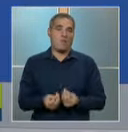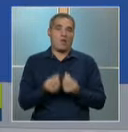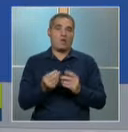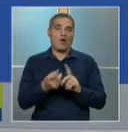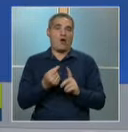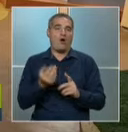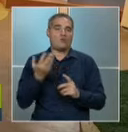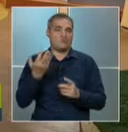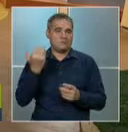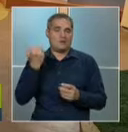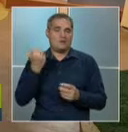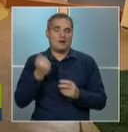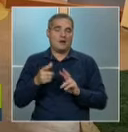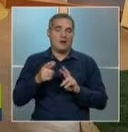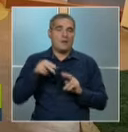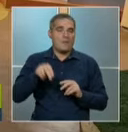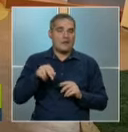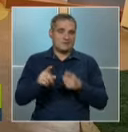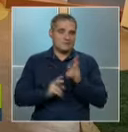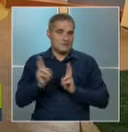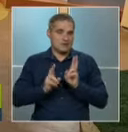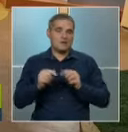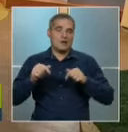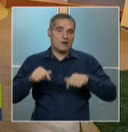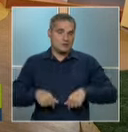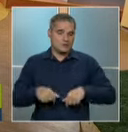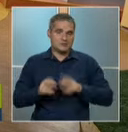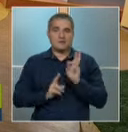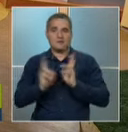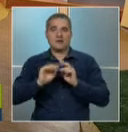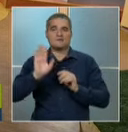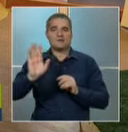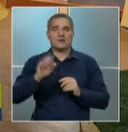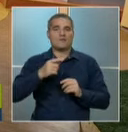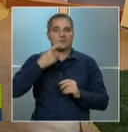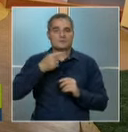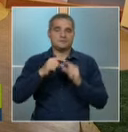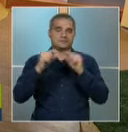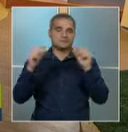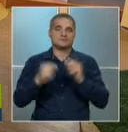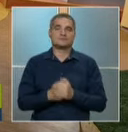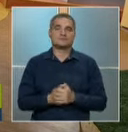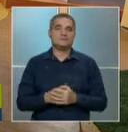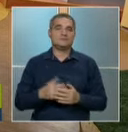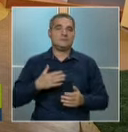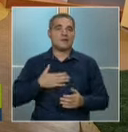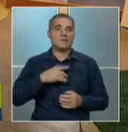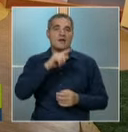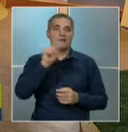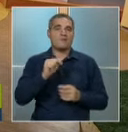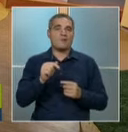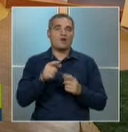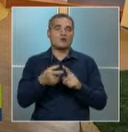по-добри, отколкото сме били някога. Петя, съгласна ли си? Тук съм съгласна с неговия аргумент. Имаме и въпроси